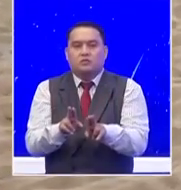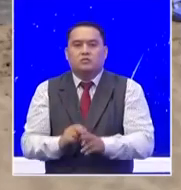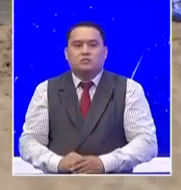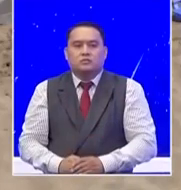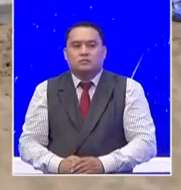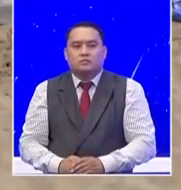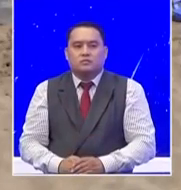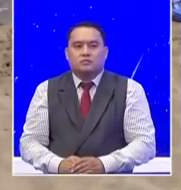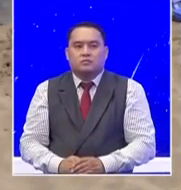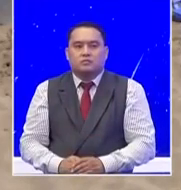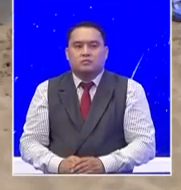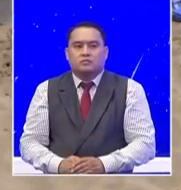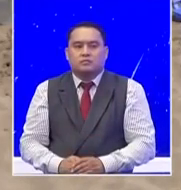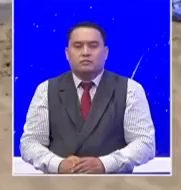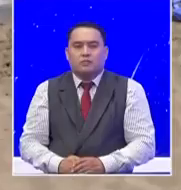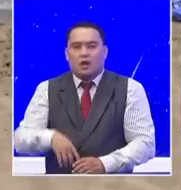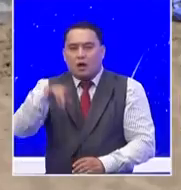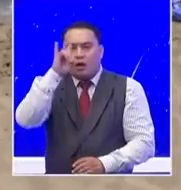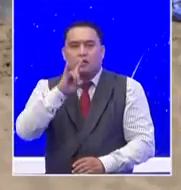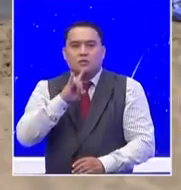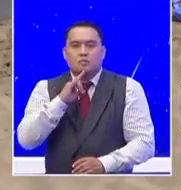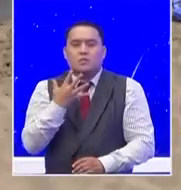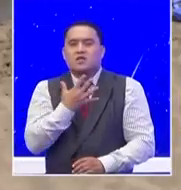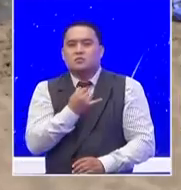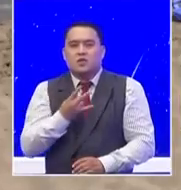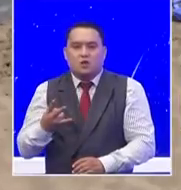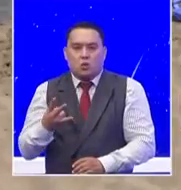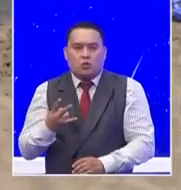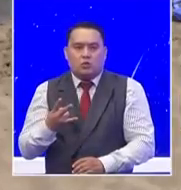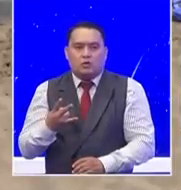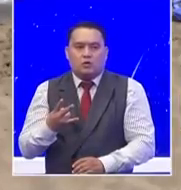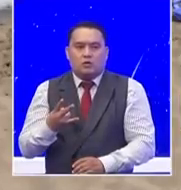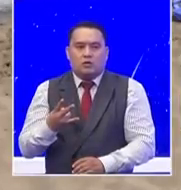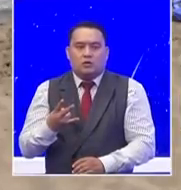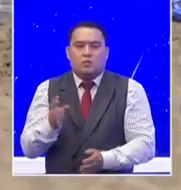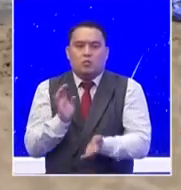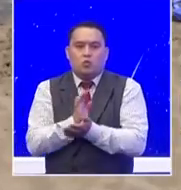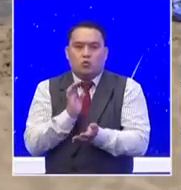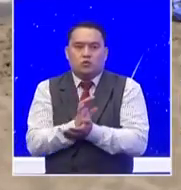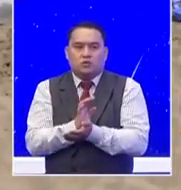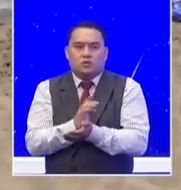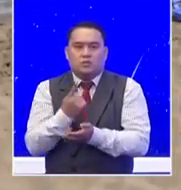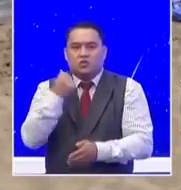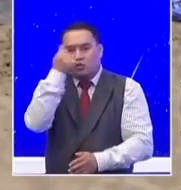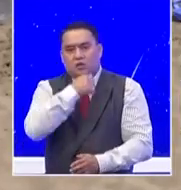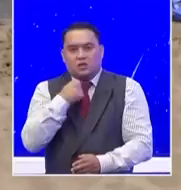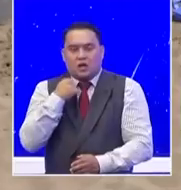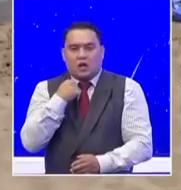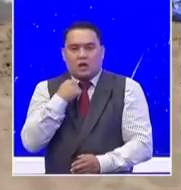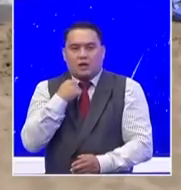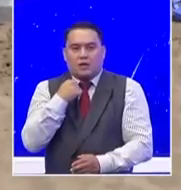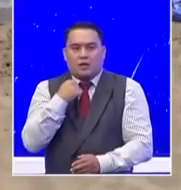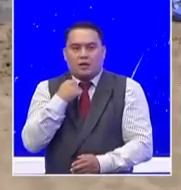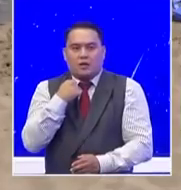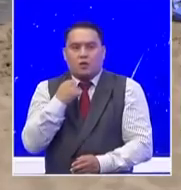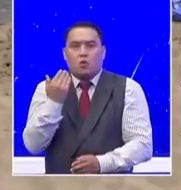маманы. Қазақстан бойынша жылына 5 миллион қатты тұрмыстық қалдықтар жылына пайда болатындарымызге